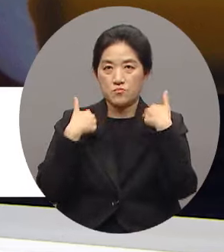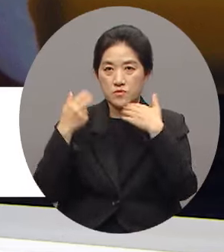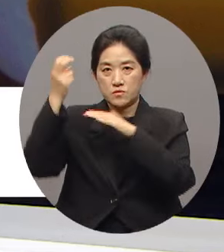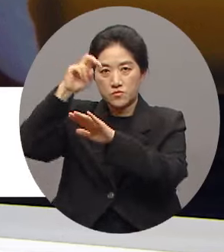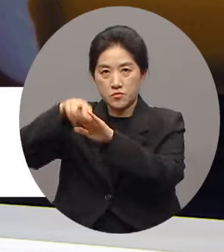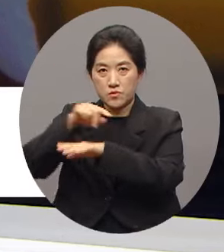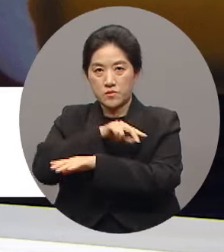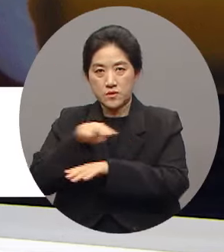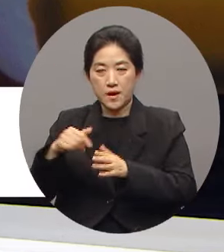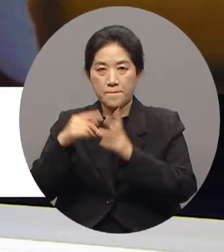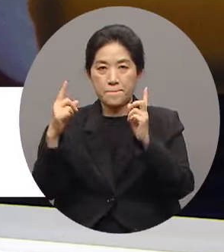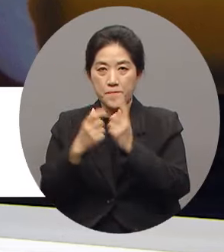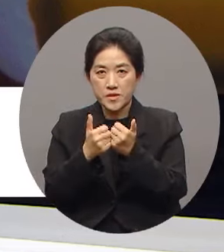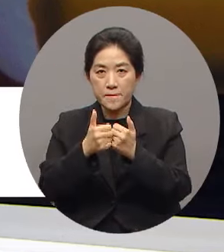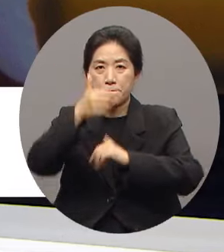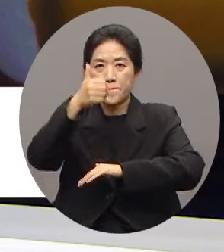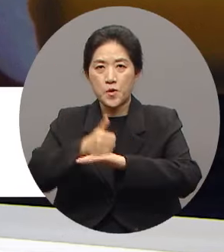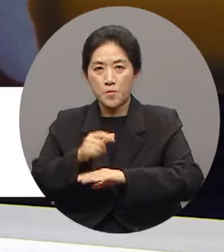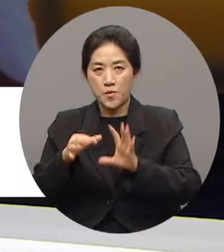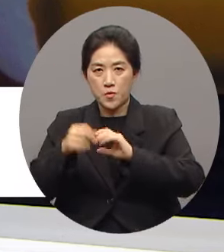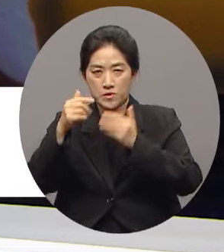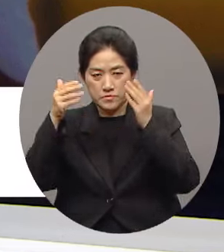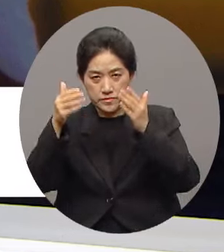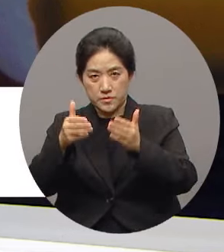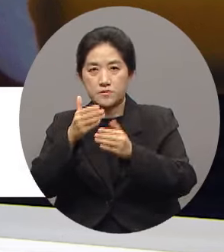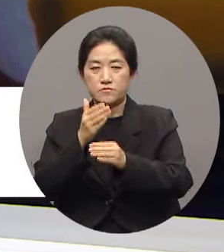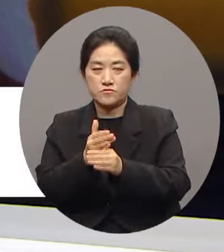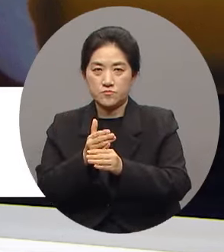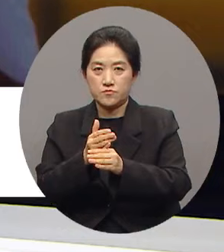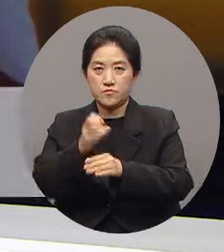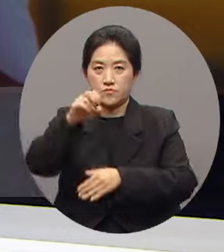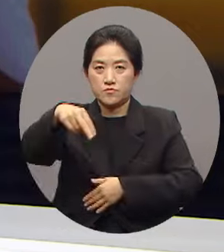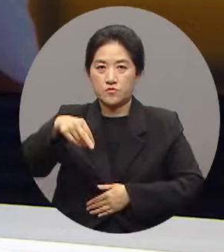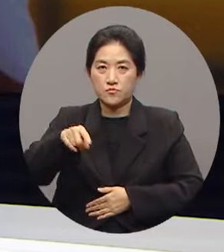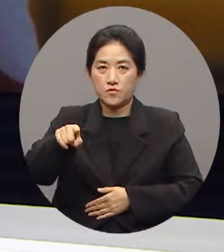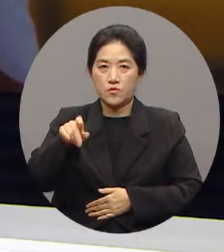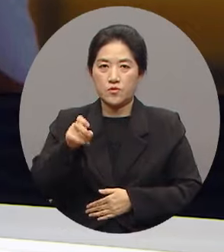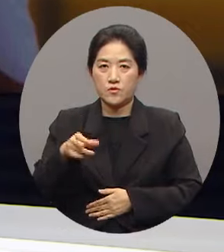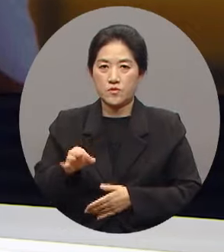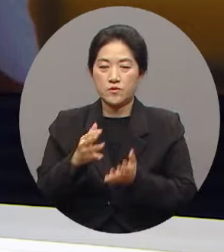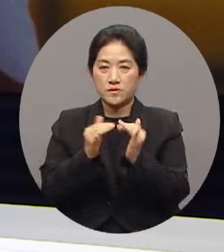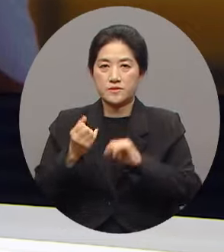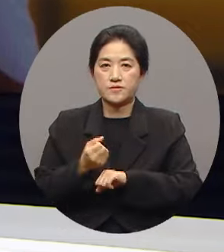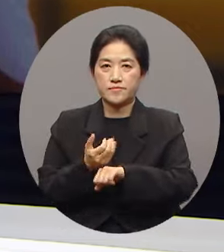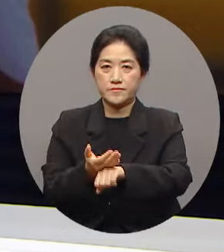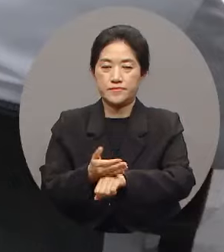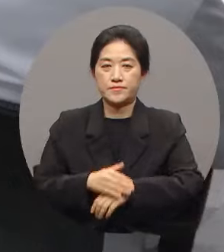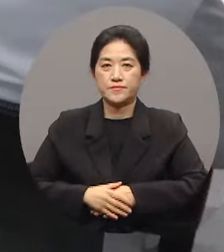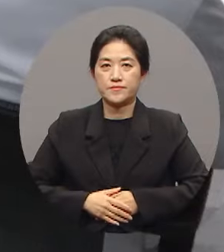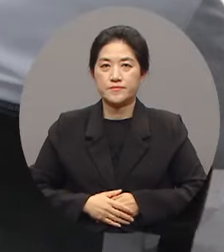양측 모두 면담 결과에 촉각을 곤두세우고 있습니다. 유소영 기자입니다.